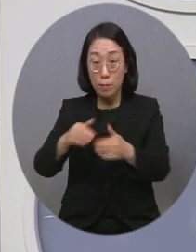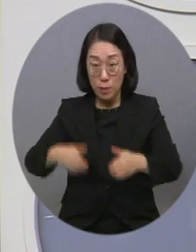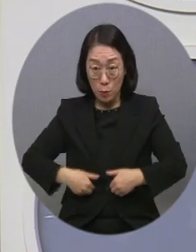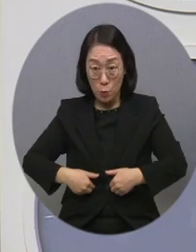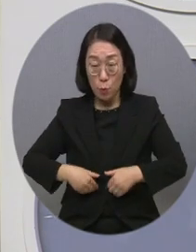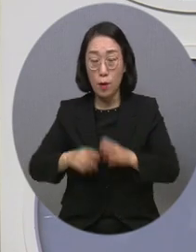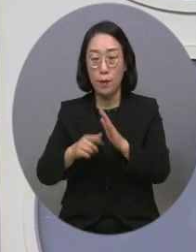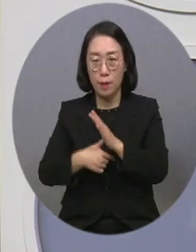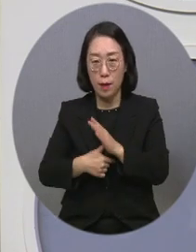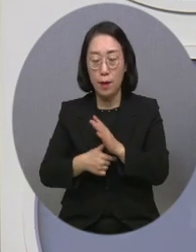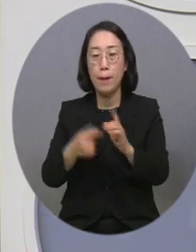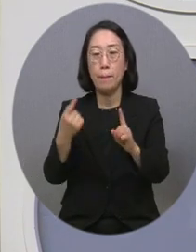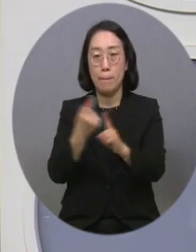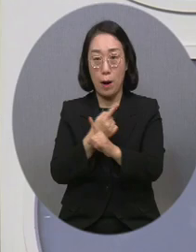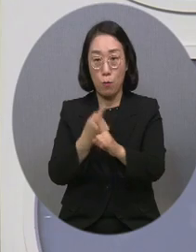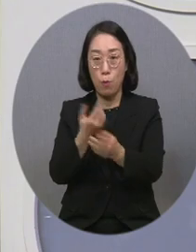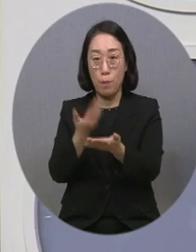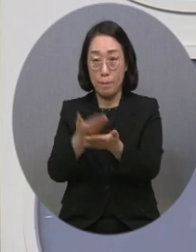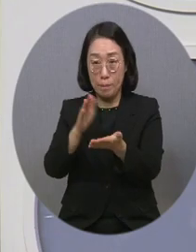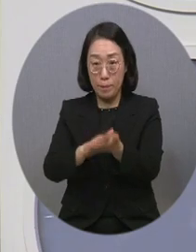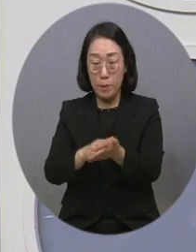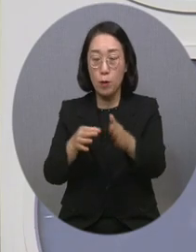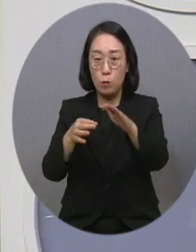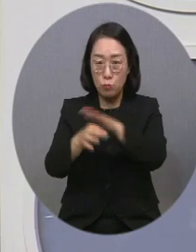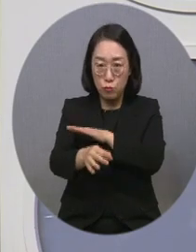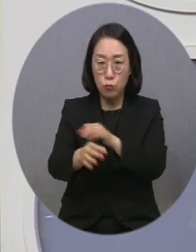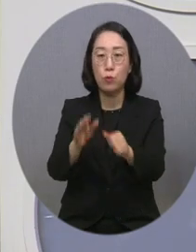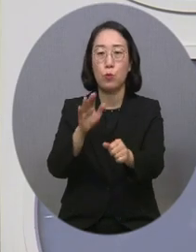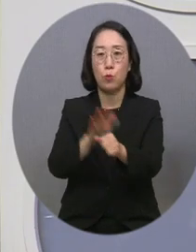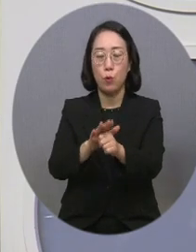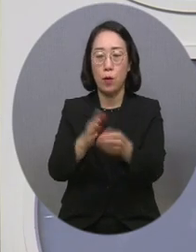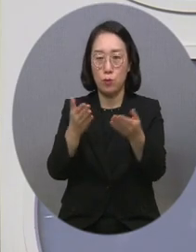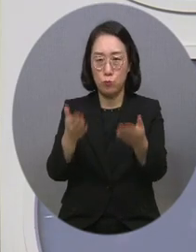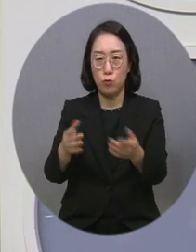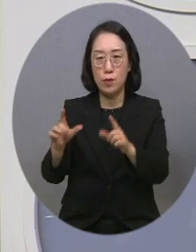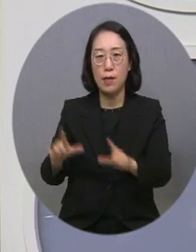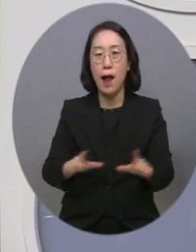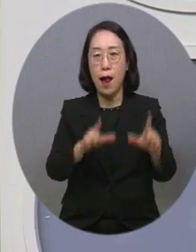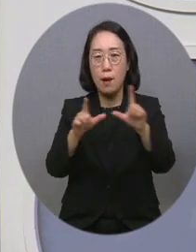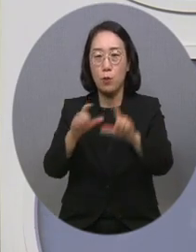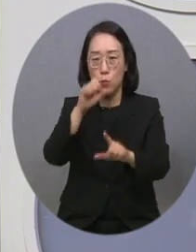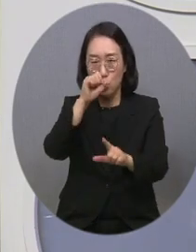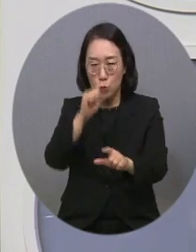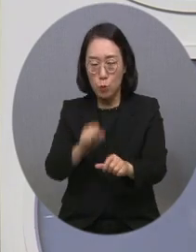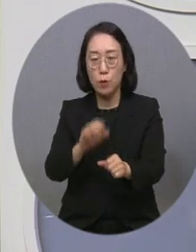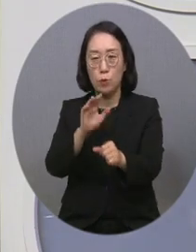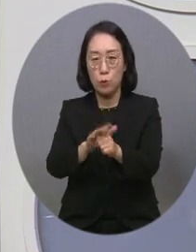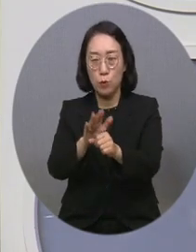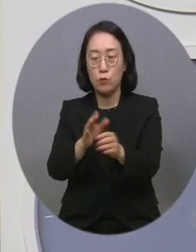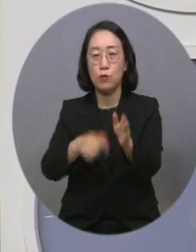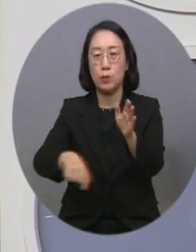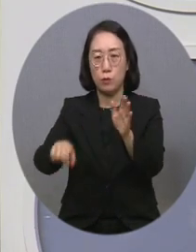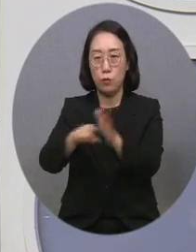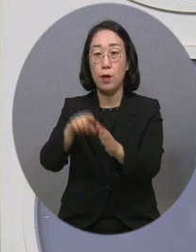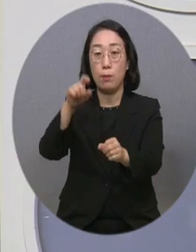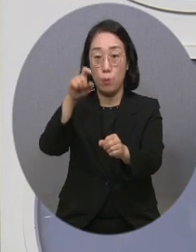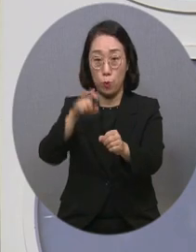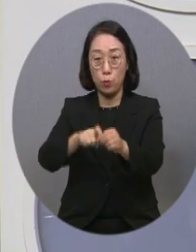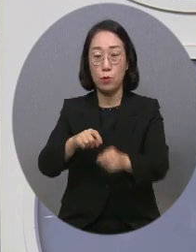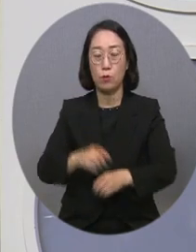저희가 개선하는데 삶의 질을 높이기 위해서 주거 환경 개선 사업도 저희들이 해주고